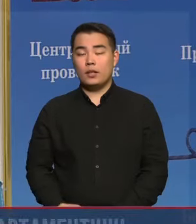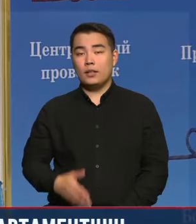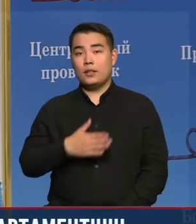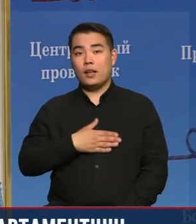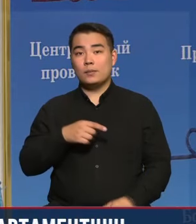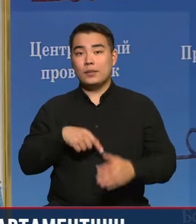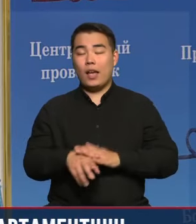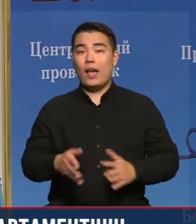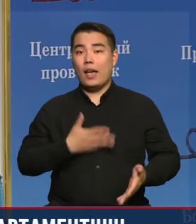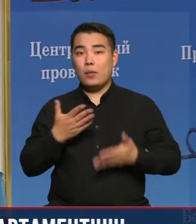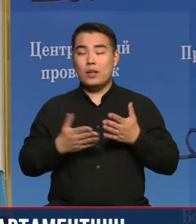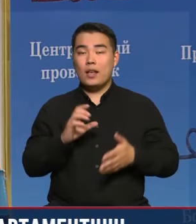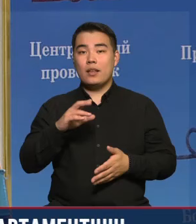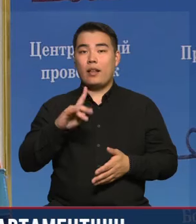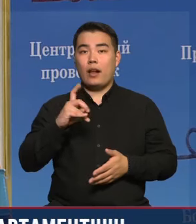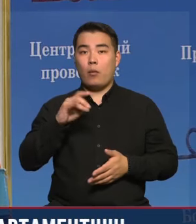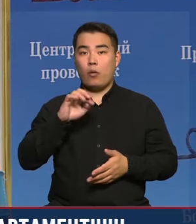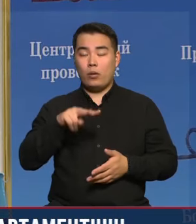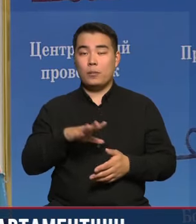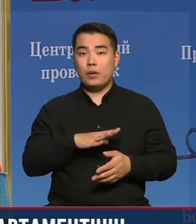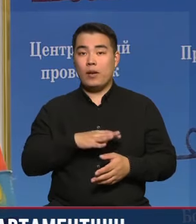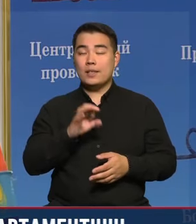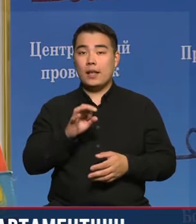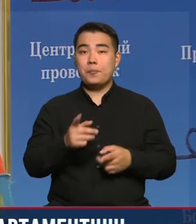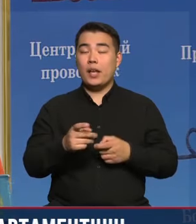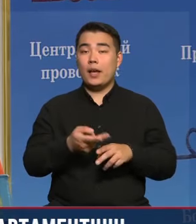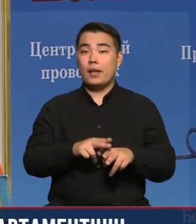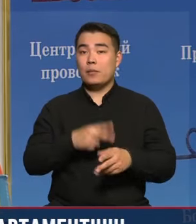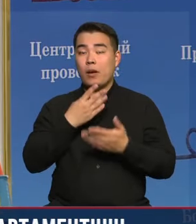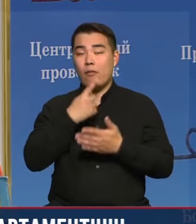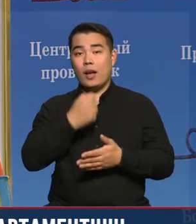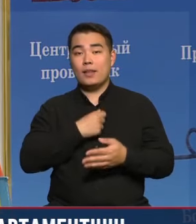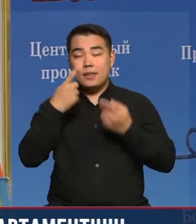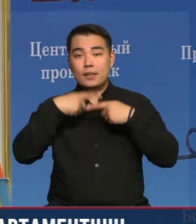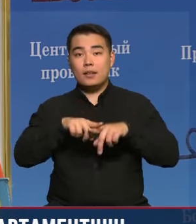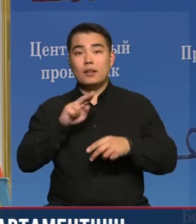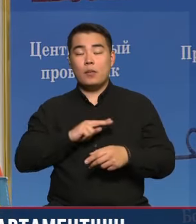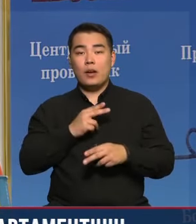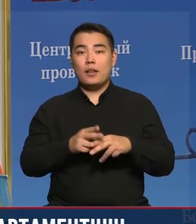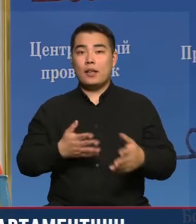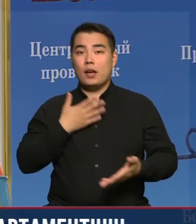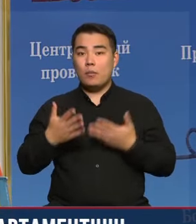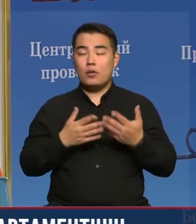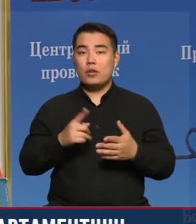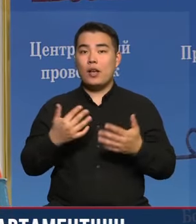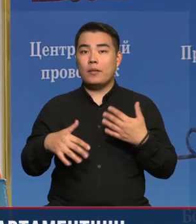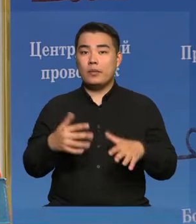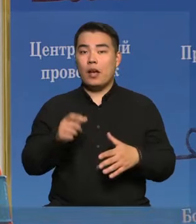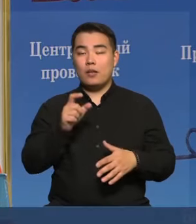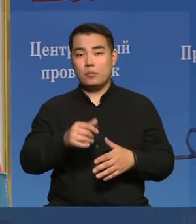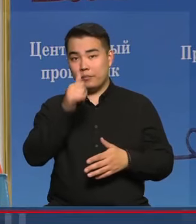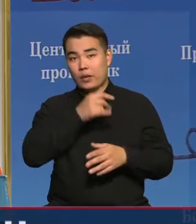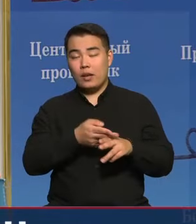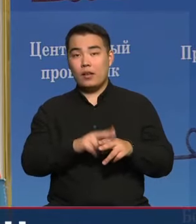Мен іштегі эмоциямды страйкбол ойын арқылы шығарамын. Страйкбол деген әскери техникалық ойын. Эмоциясы әлсіз адам құтқарушы бола